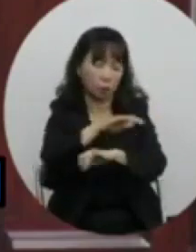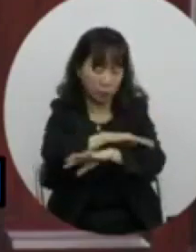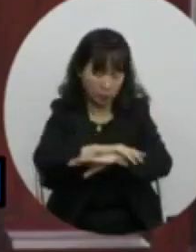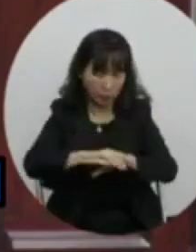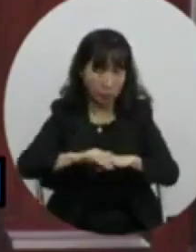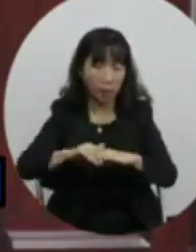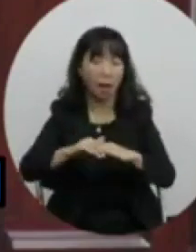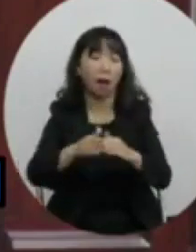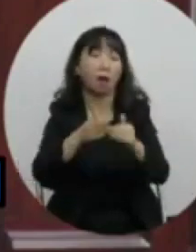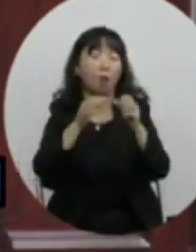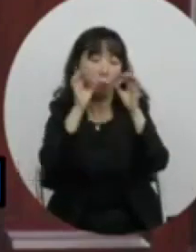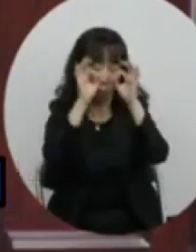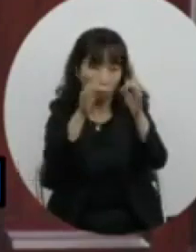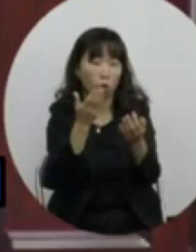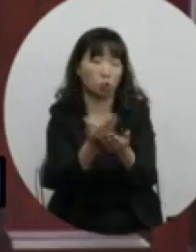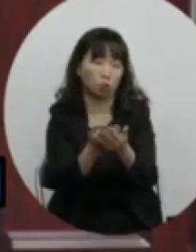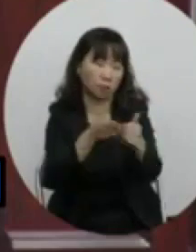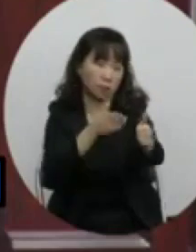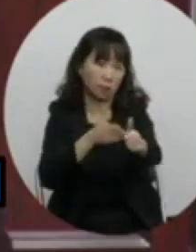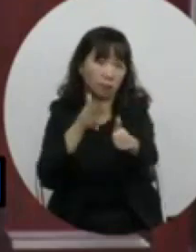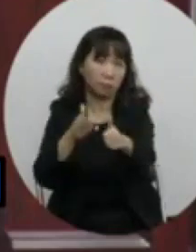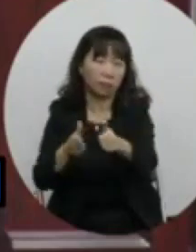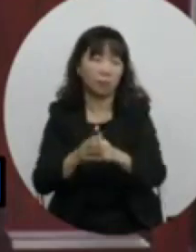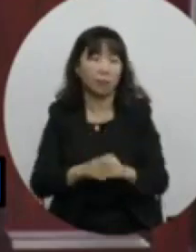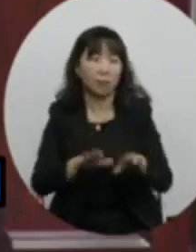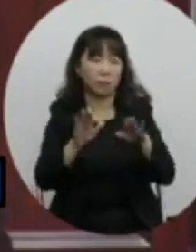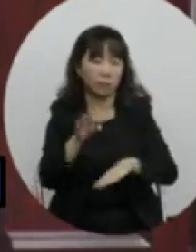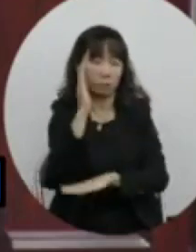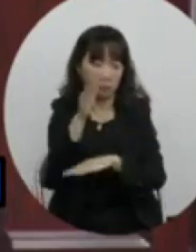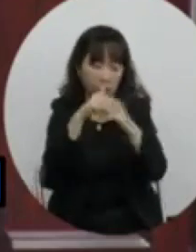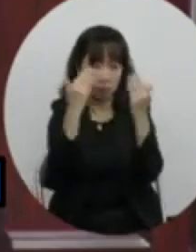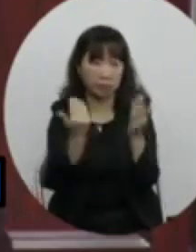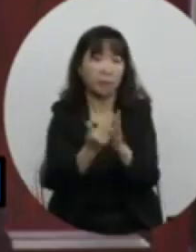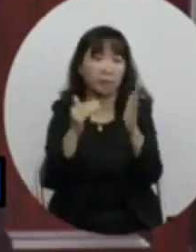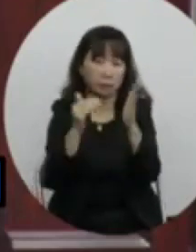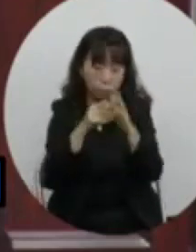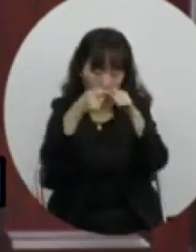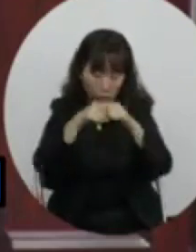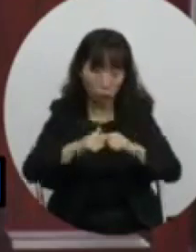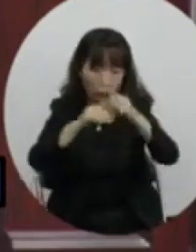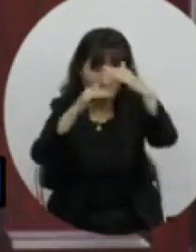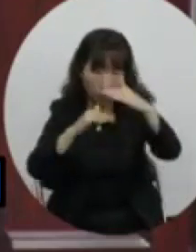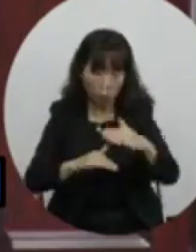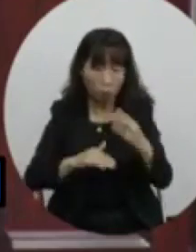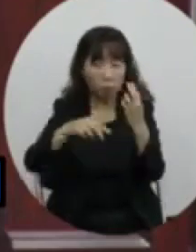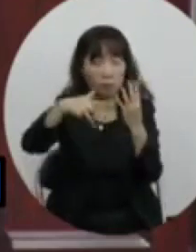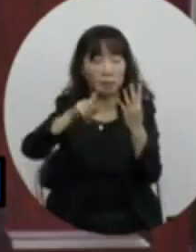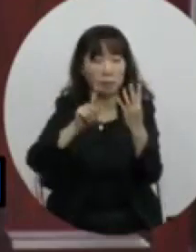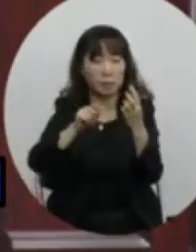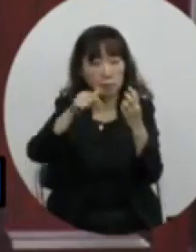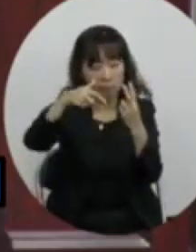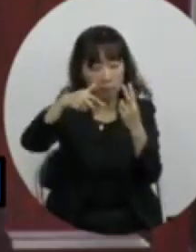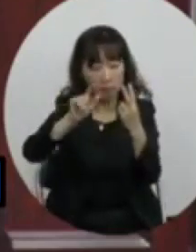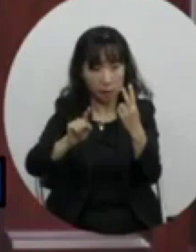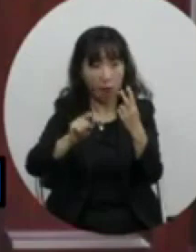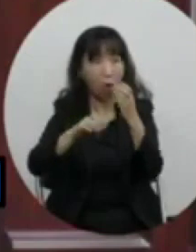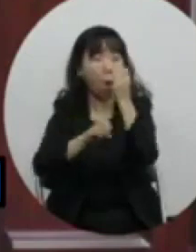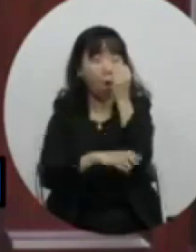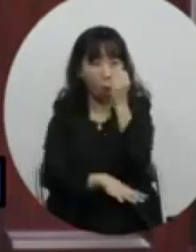여러분께 당부드리며 자유발언을 마치겠습니다. 구체적인 사항은 2차 본회의에 시정